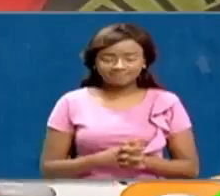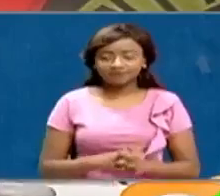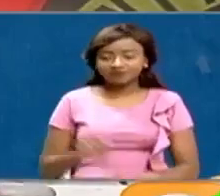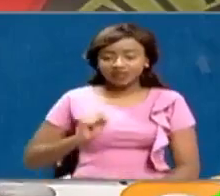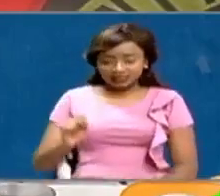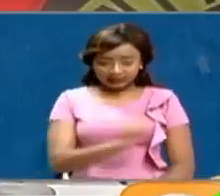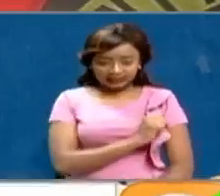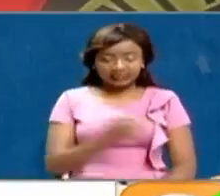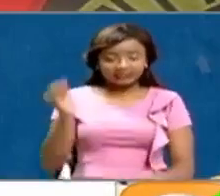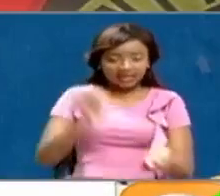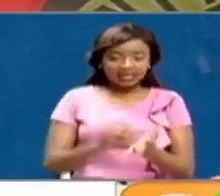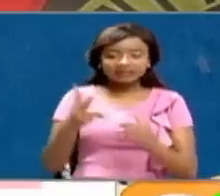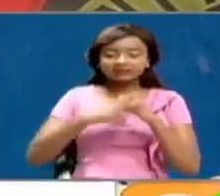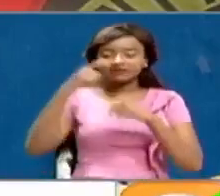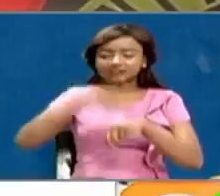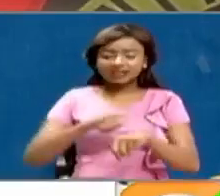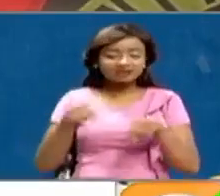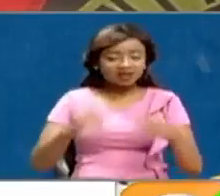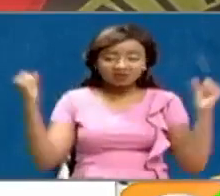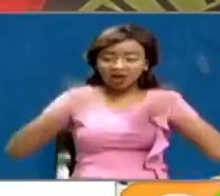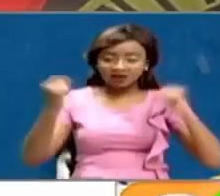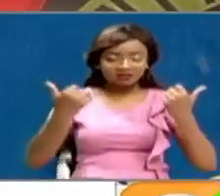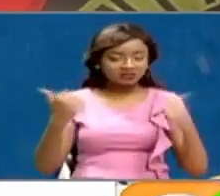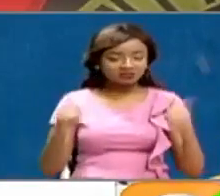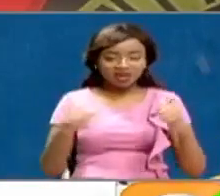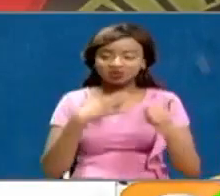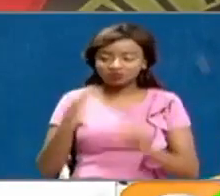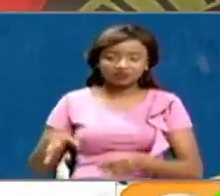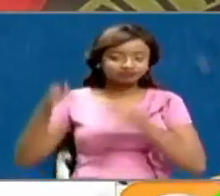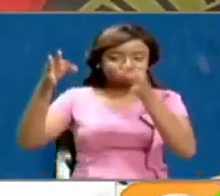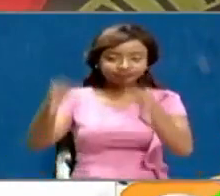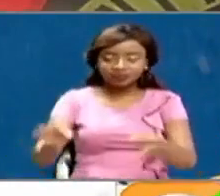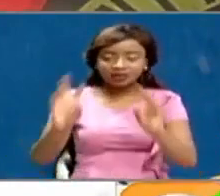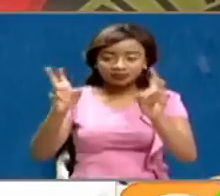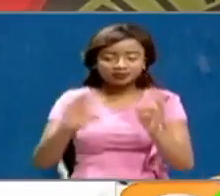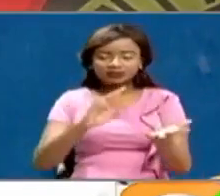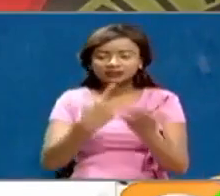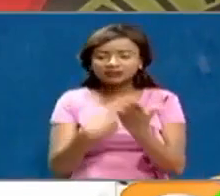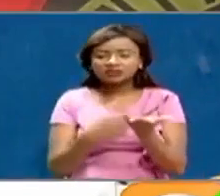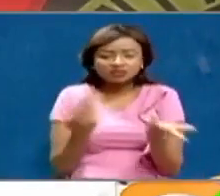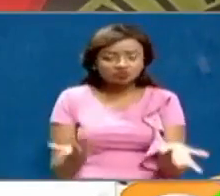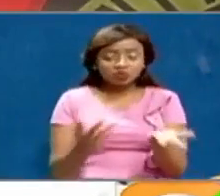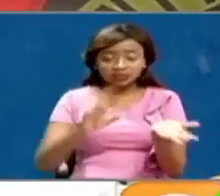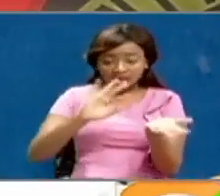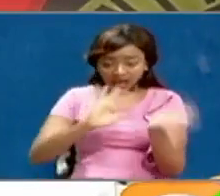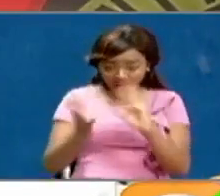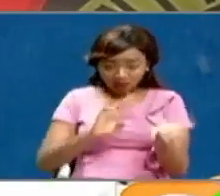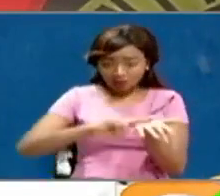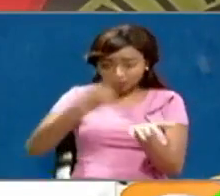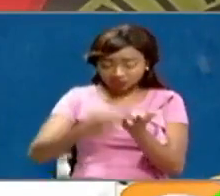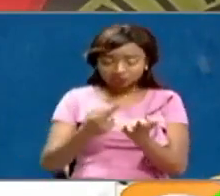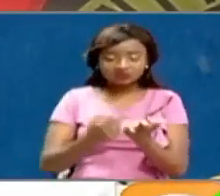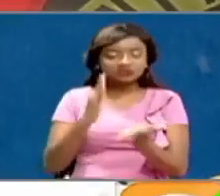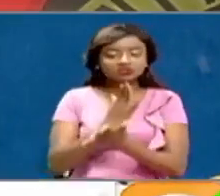Bunge la Seneti kwa mara ya saba limeshindwa kuafikiana kuhusu mfumo wa ugavi wa mgao wa serikali za kaunti na kuahirisha kikao cha